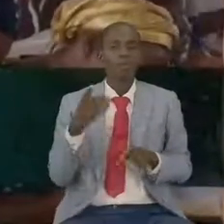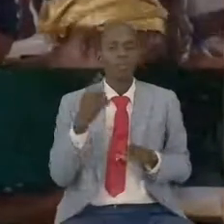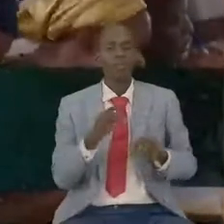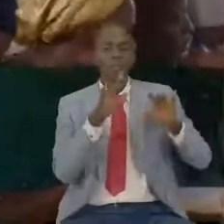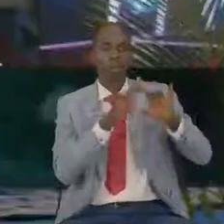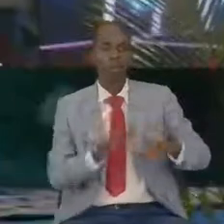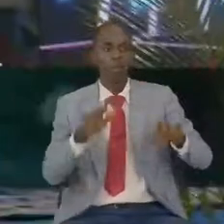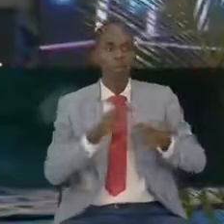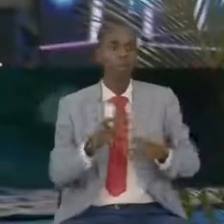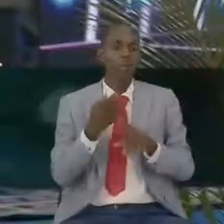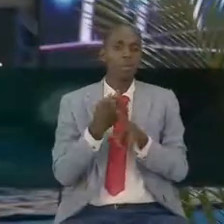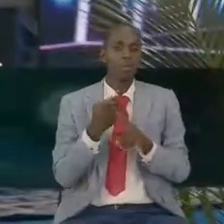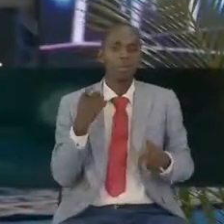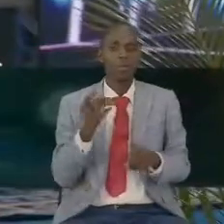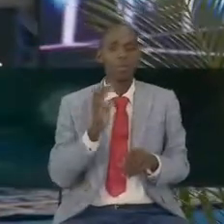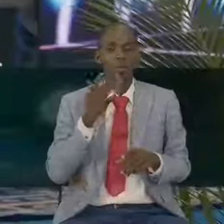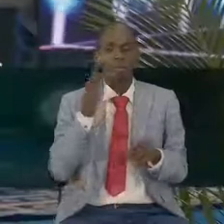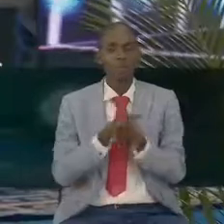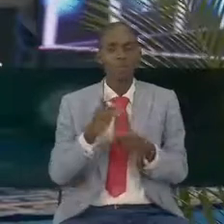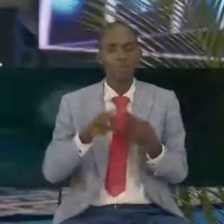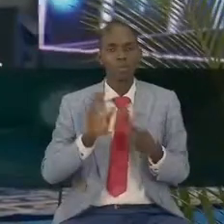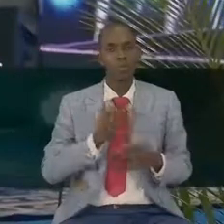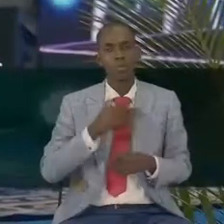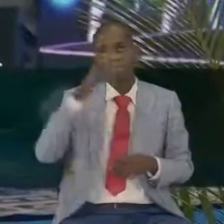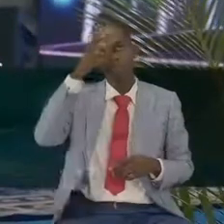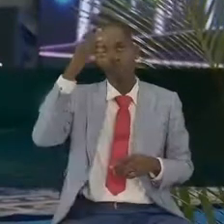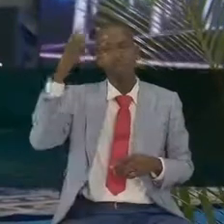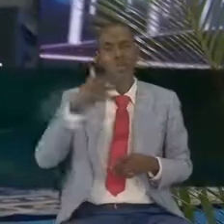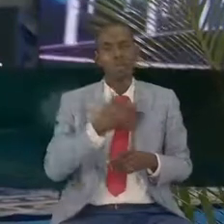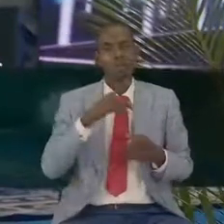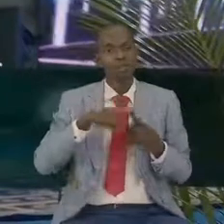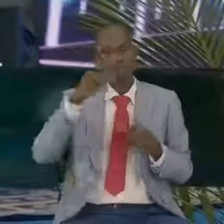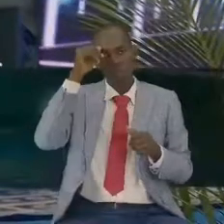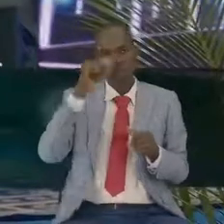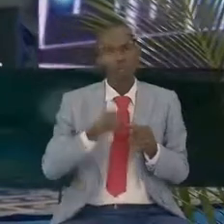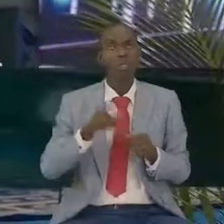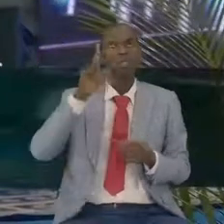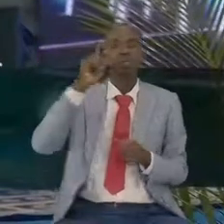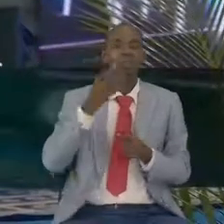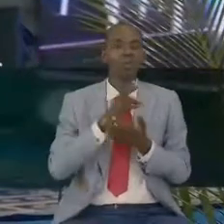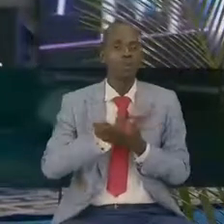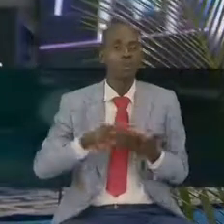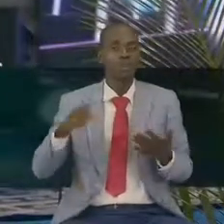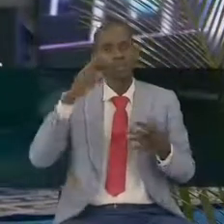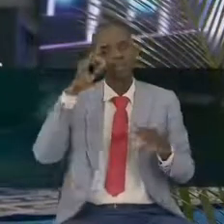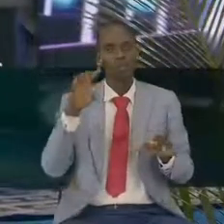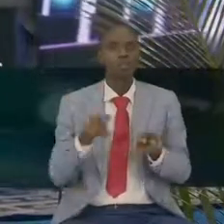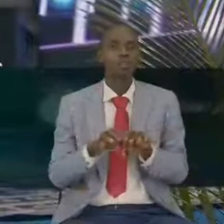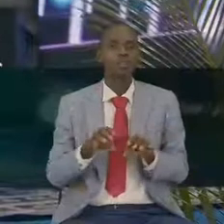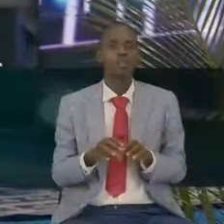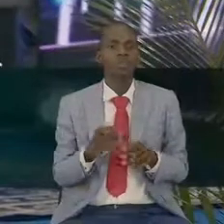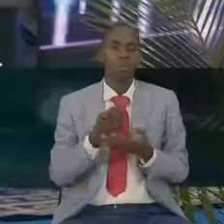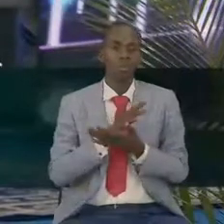C'est ainsi qu'il manifeste sa miséricorde envers nos pères et se souvient de sa sainte alliance. De sa sainte alliance. De sa